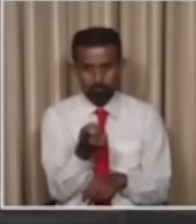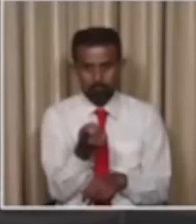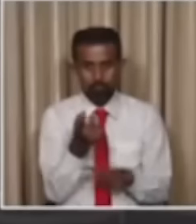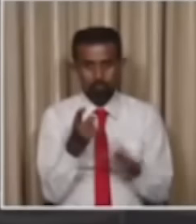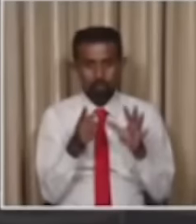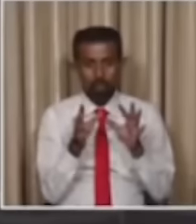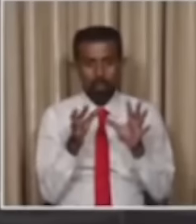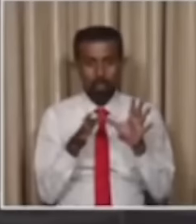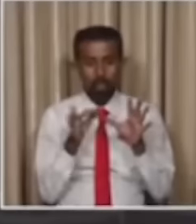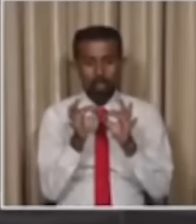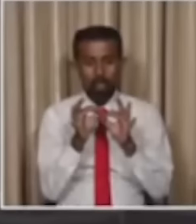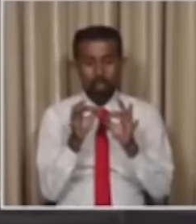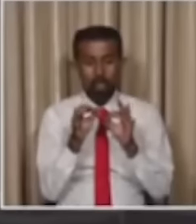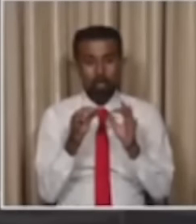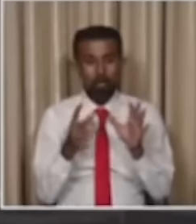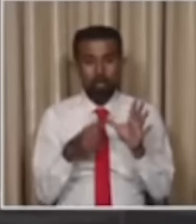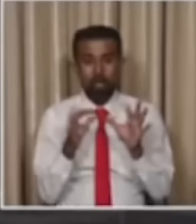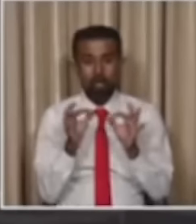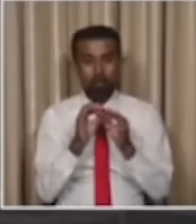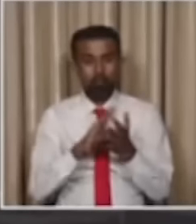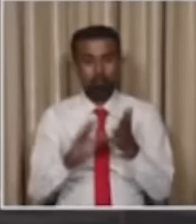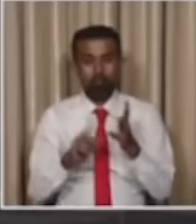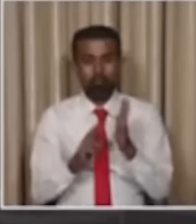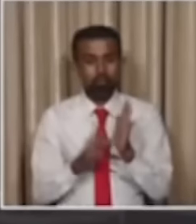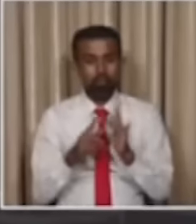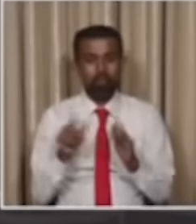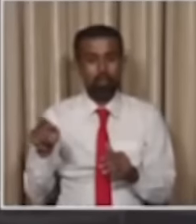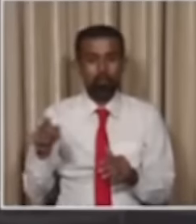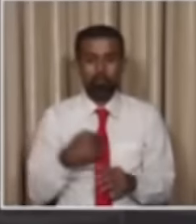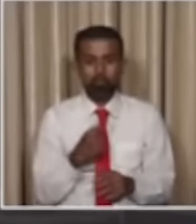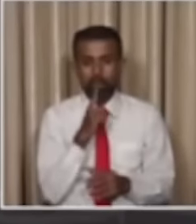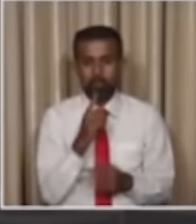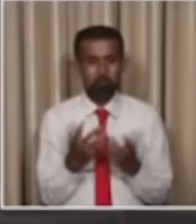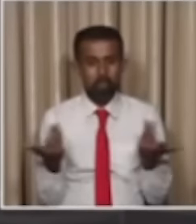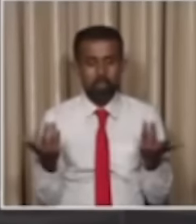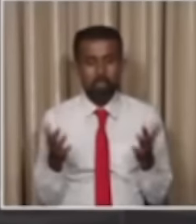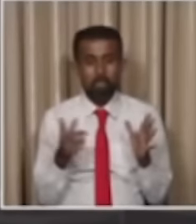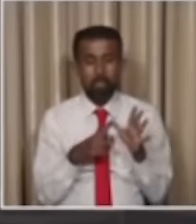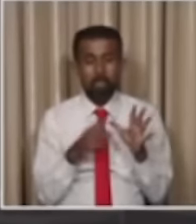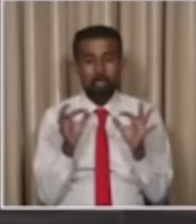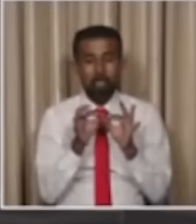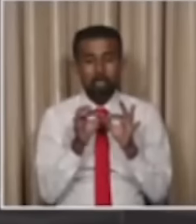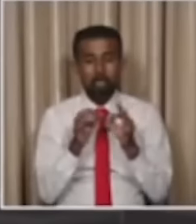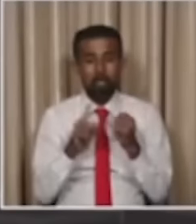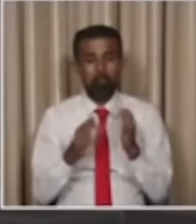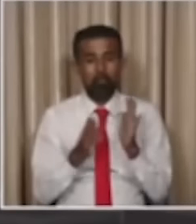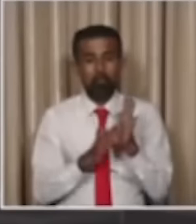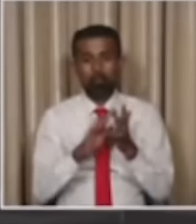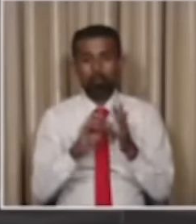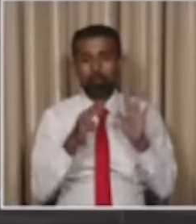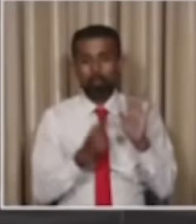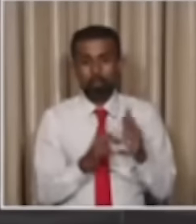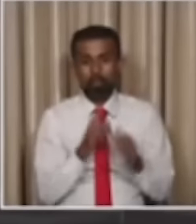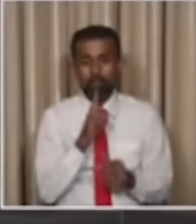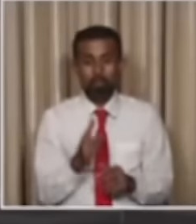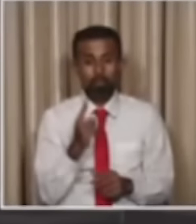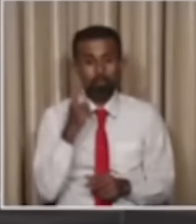අබුහින් කියන්නේ කවුද කියන එක මට කියන්න බෑ. හරි, අබුහින් කියන්නේ